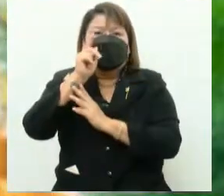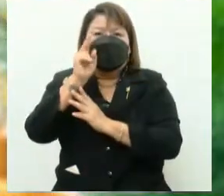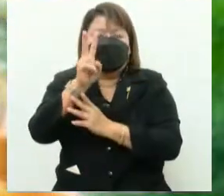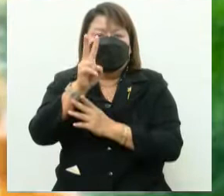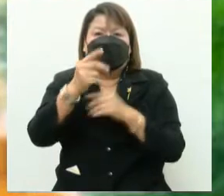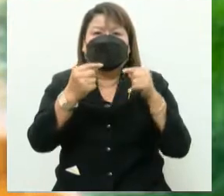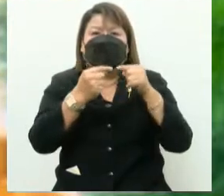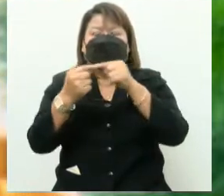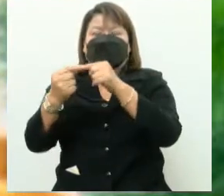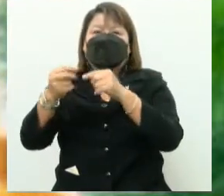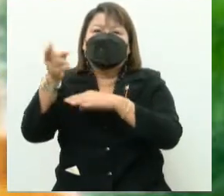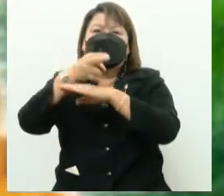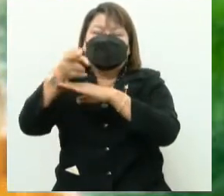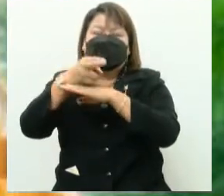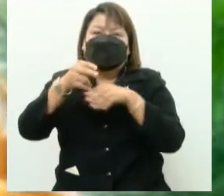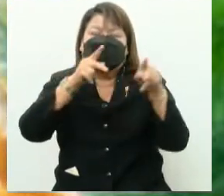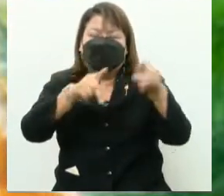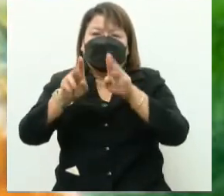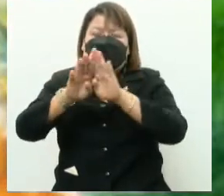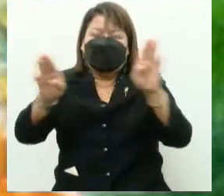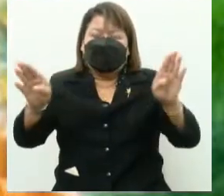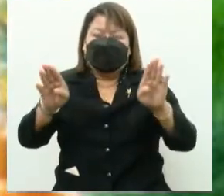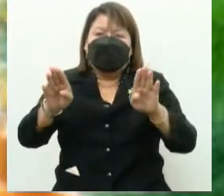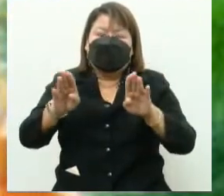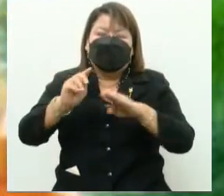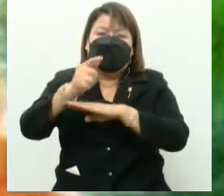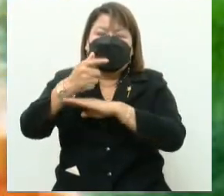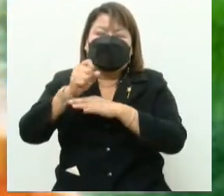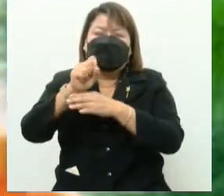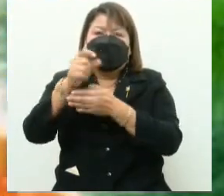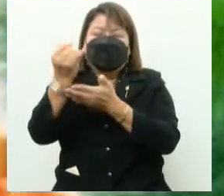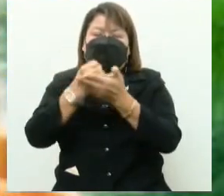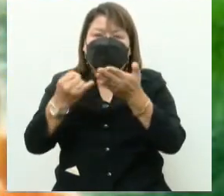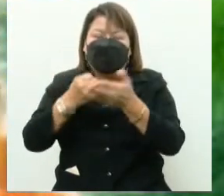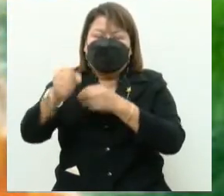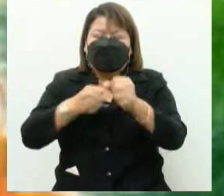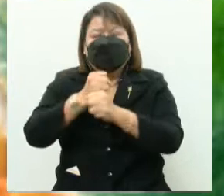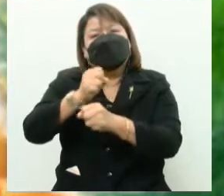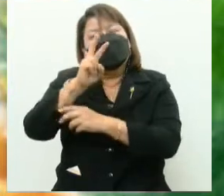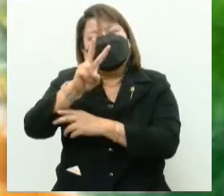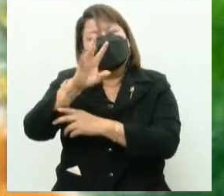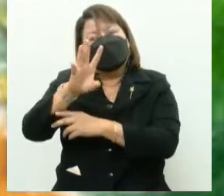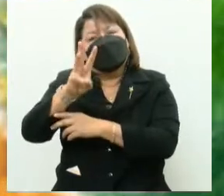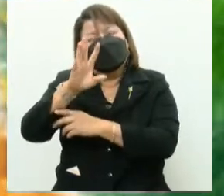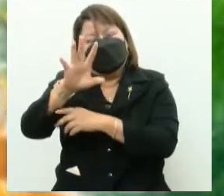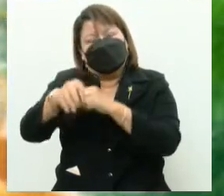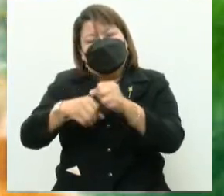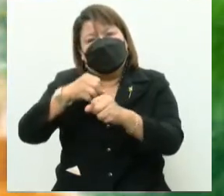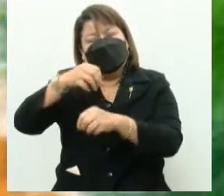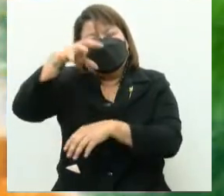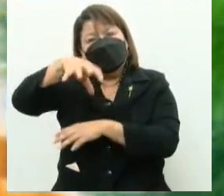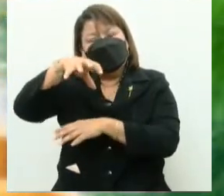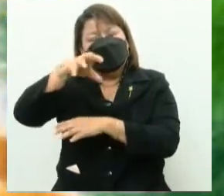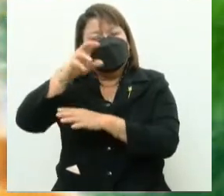และต่อเนื่องด้วย VTR พิธีเปิดงานศิลปะหัตถกรรมนักเรียนประจำปี2565ของสังกัดสำนักงานเขตพื้นที่การศึกษ